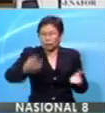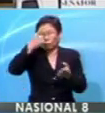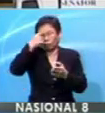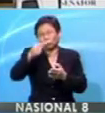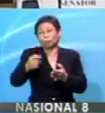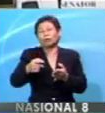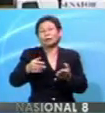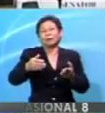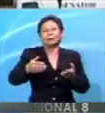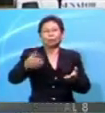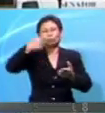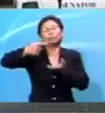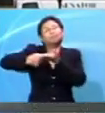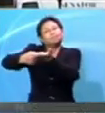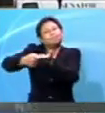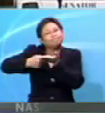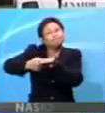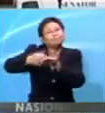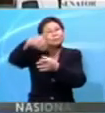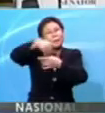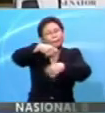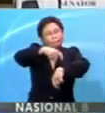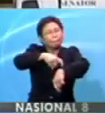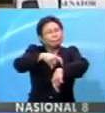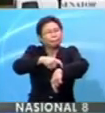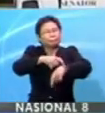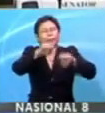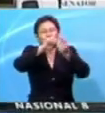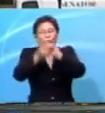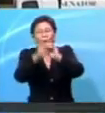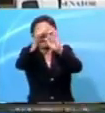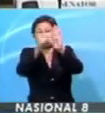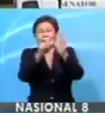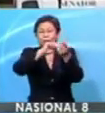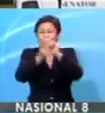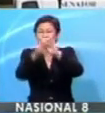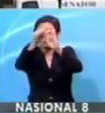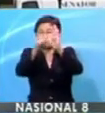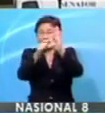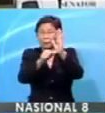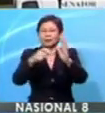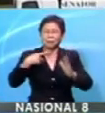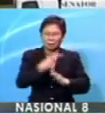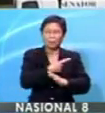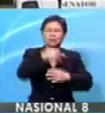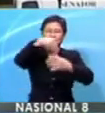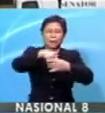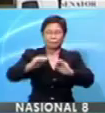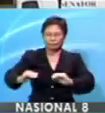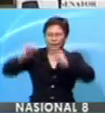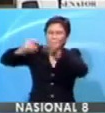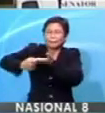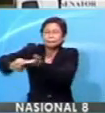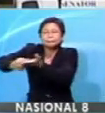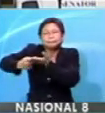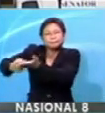di untuk dibahas dalam pindaan tersebut antaranya saya kita masih lagi dalam peringkat perbincangan